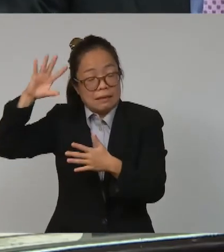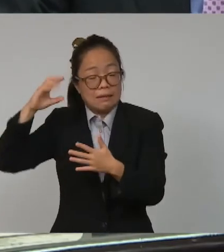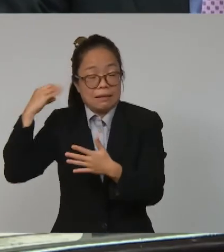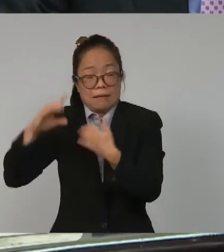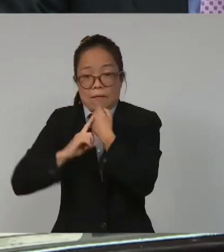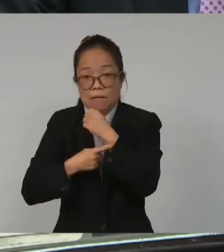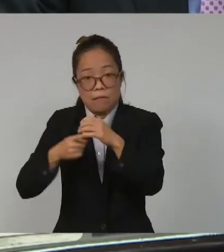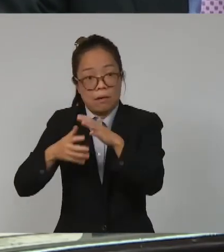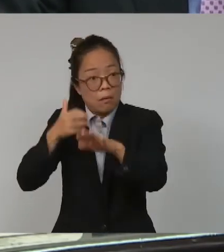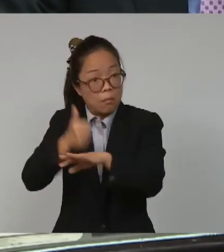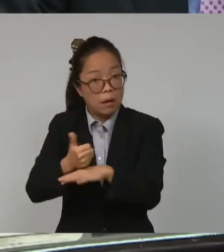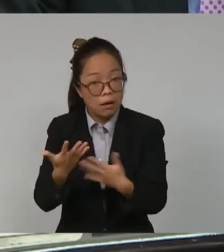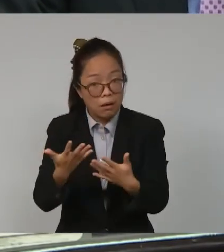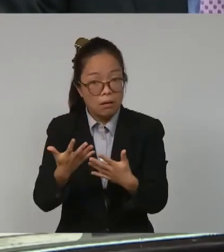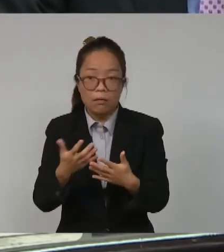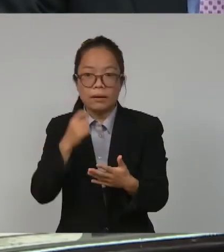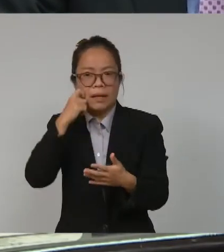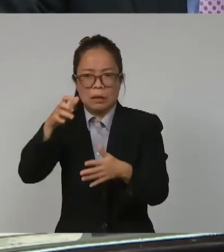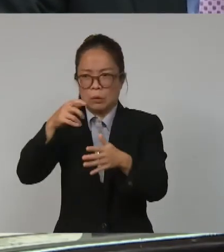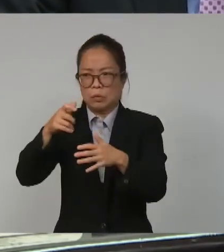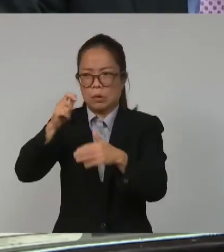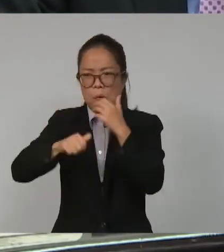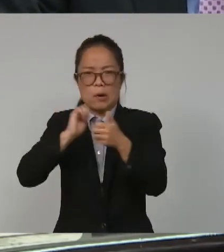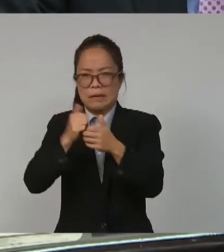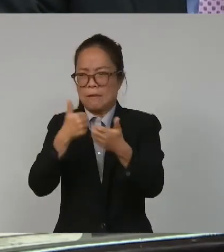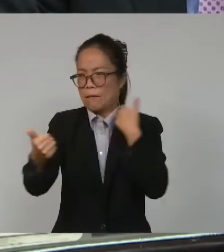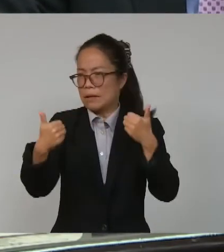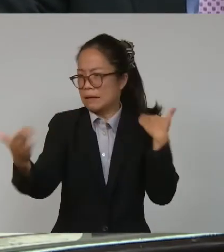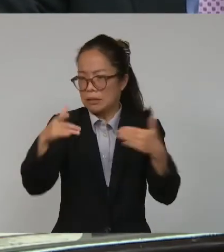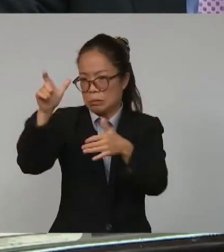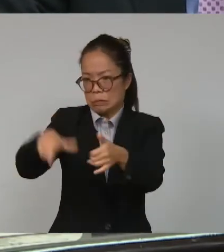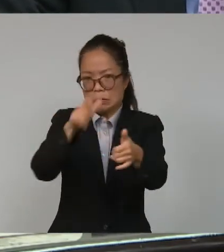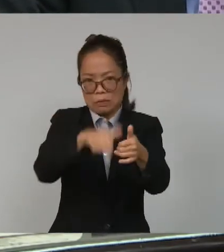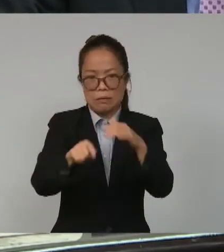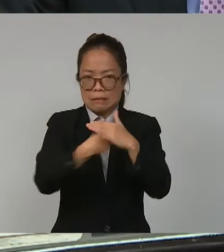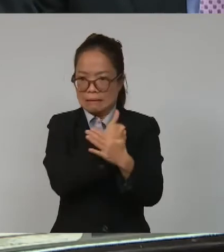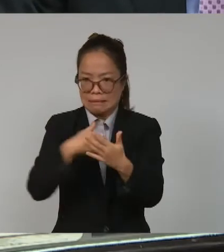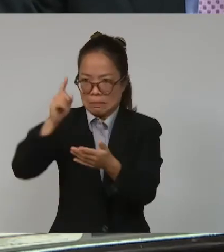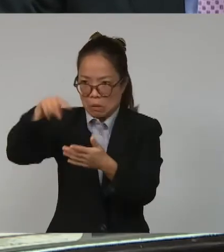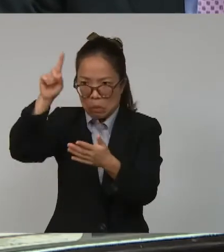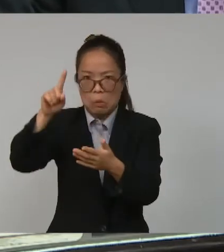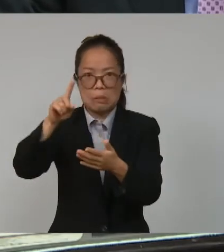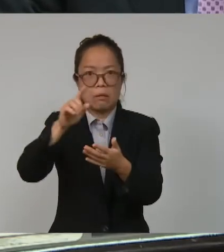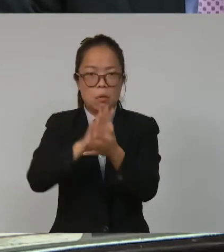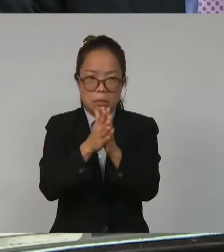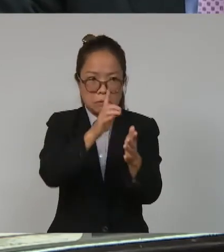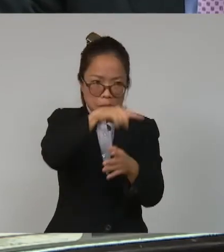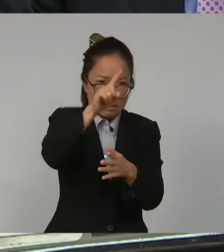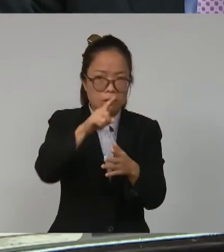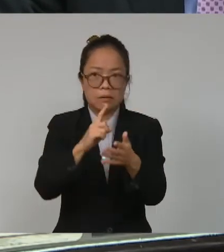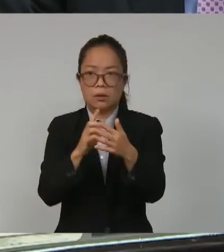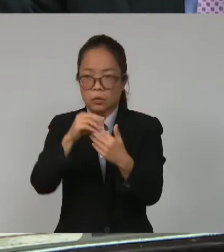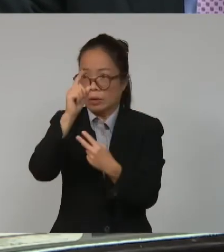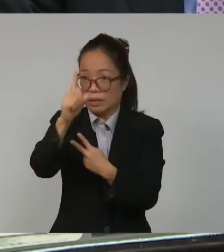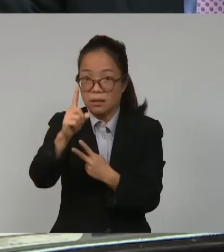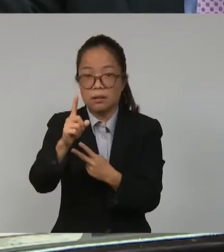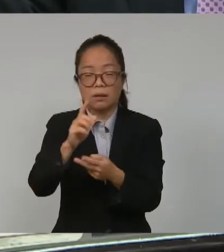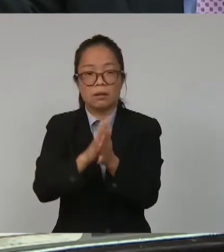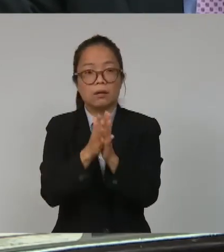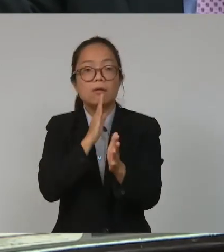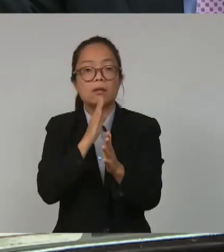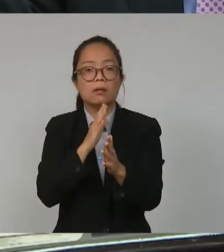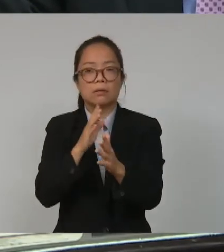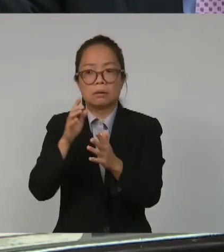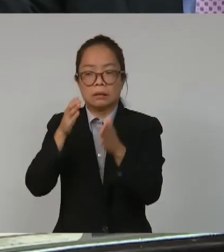以这样子的一个硬性规范说你只能勾创制或复决，或者你一定要勾创